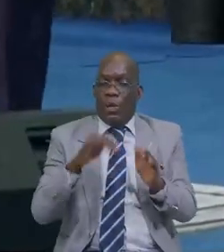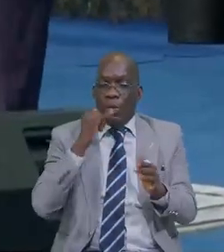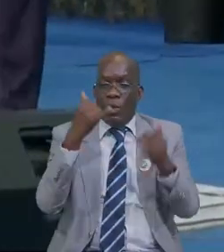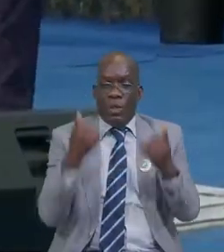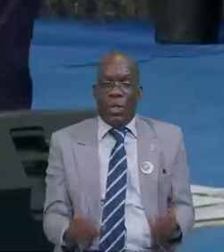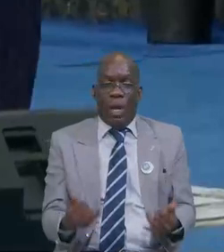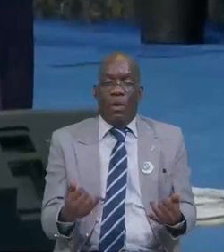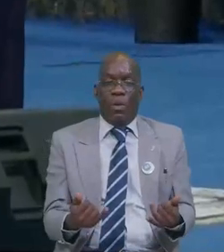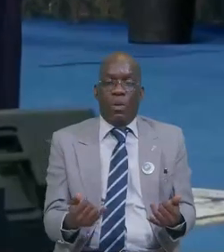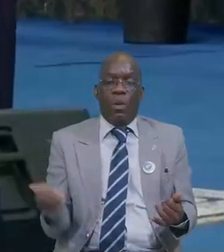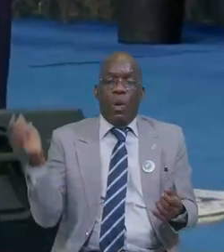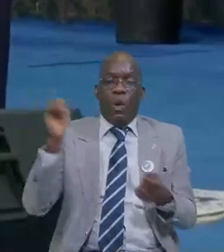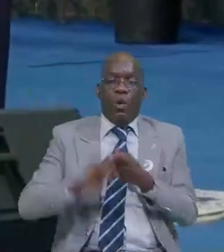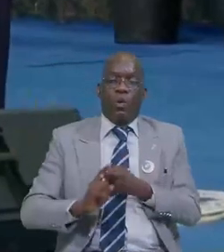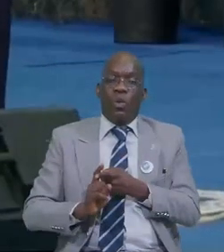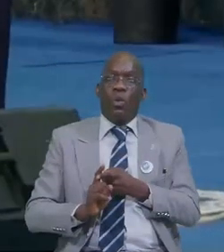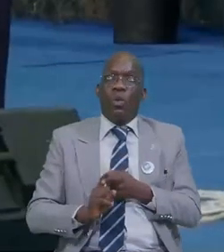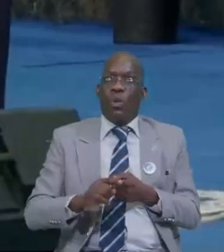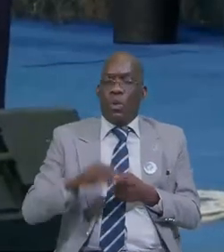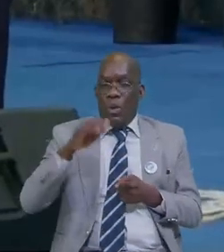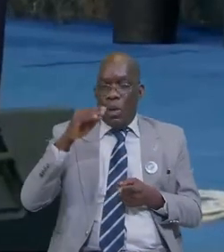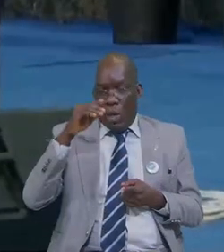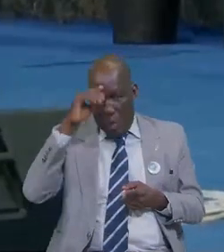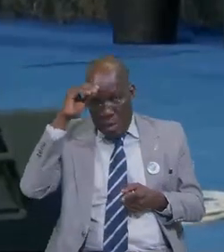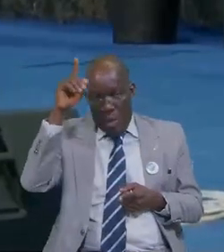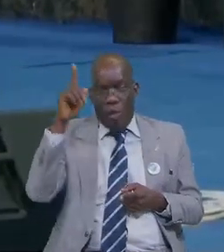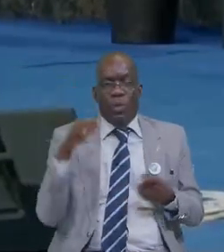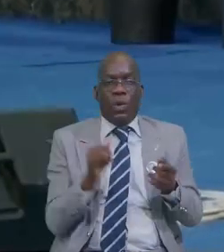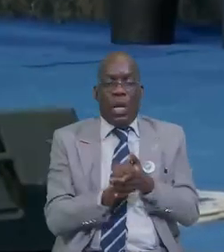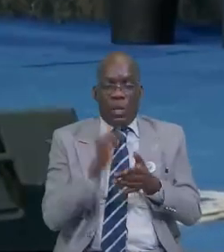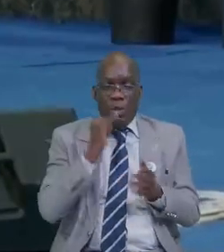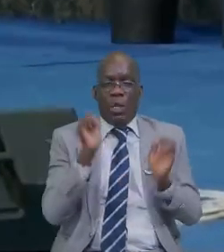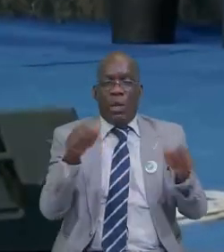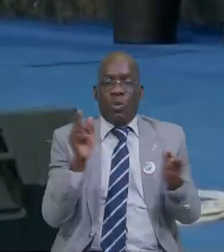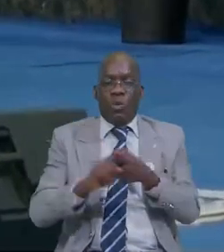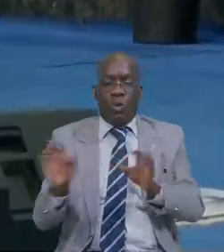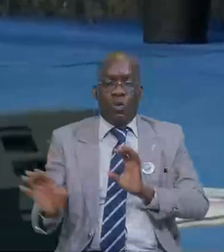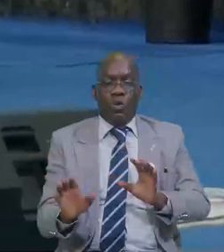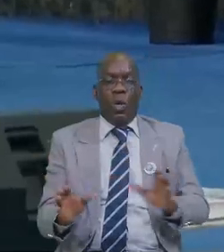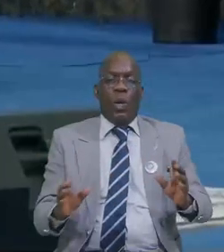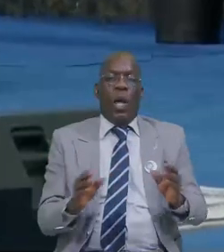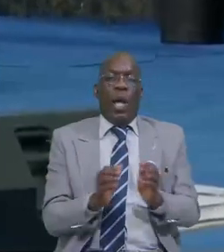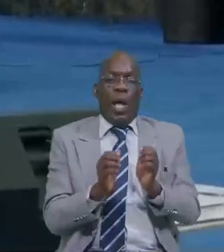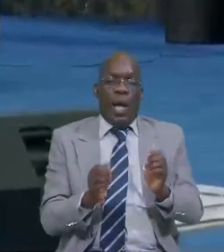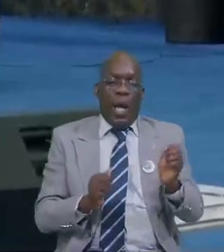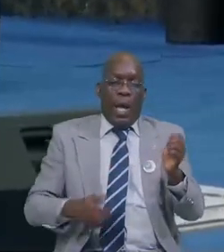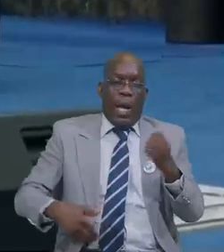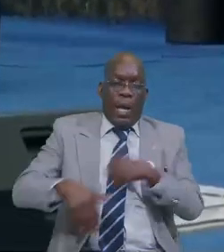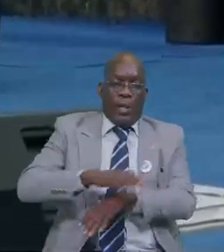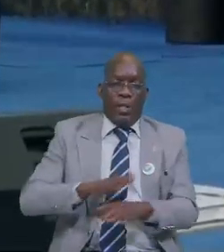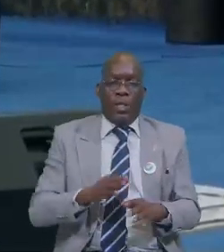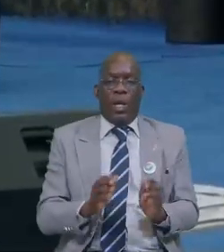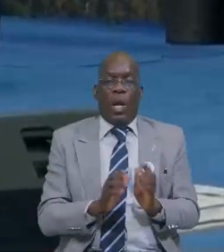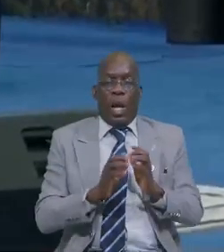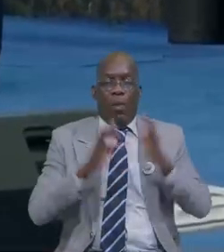c'est maintenant. Maintenant, à celui qui peut faire par la puissance qui